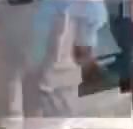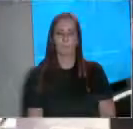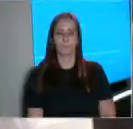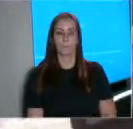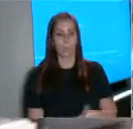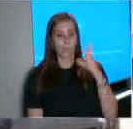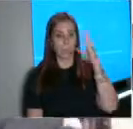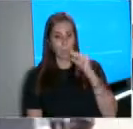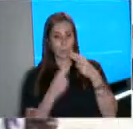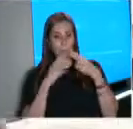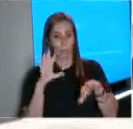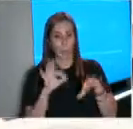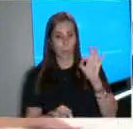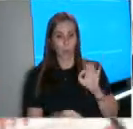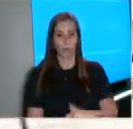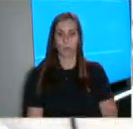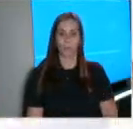אתה מרוצה מתוצאות הבחירות?